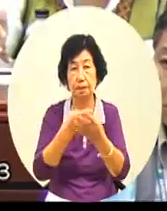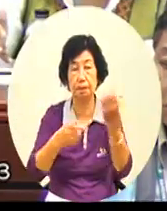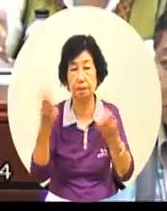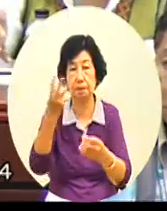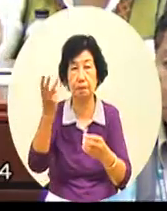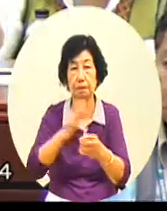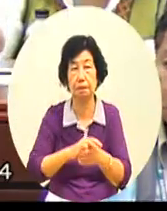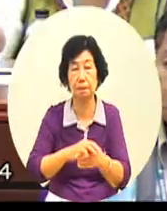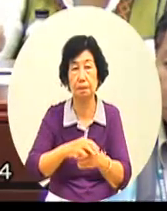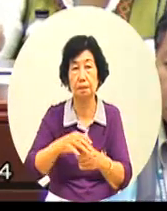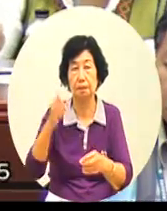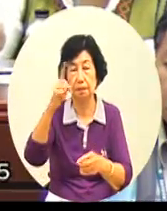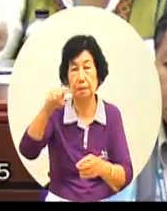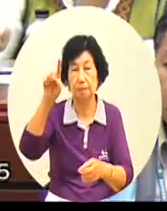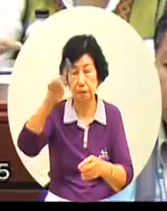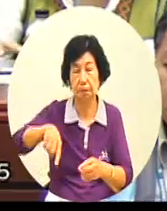是